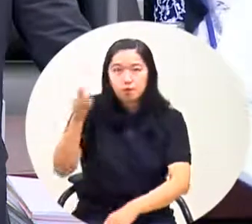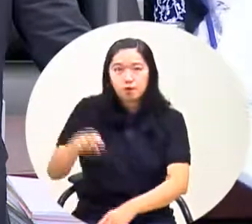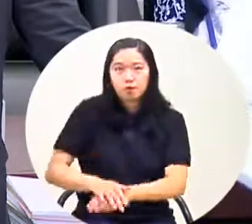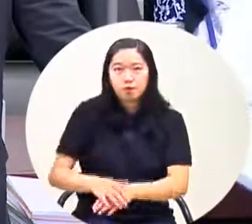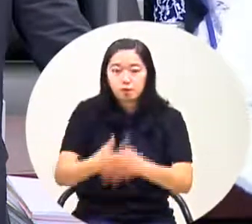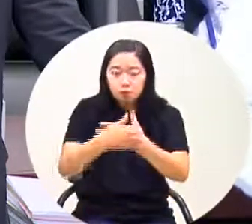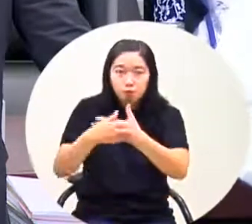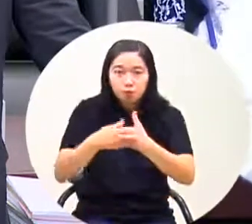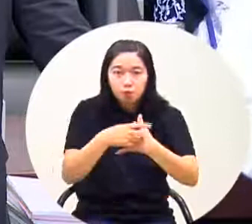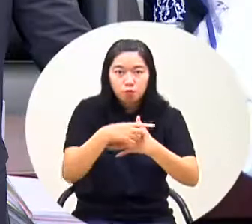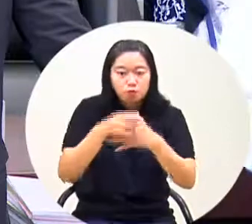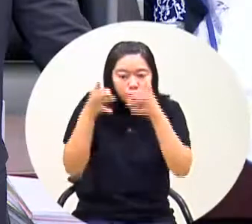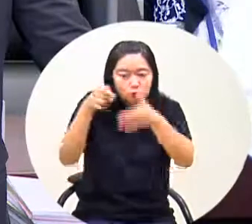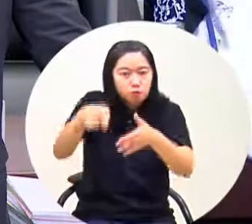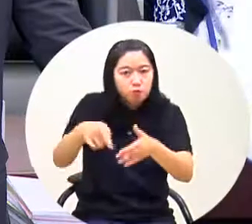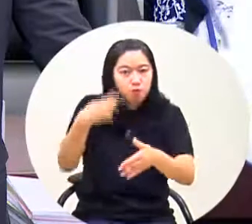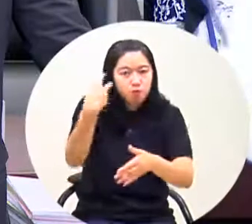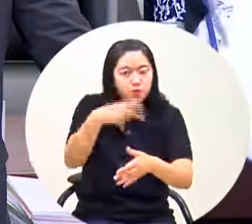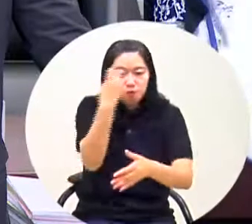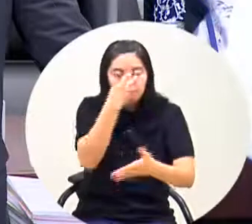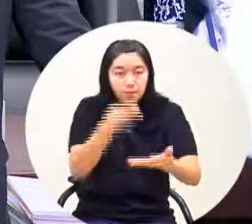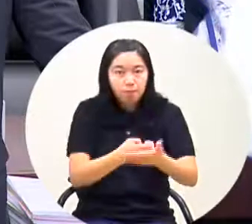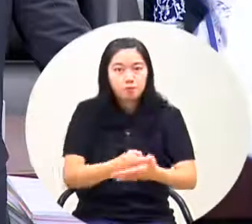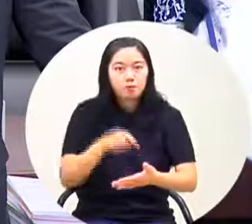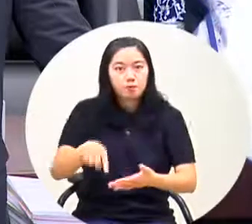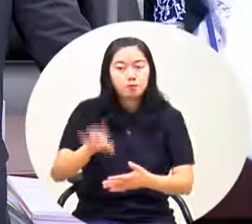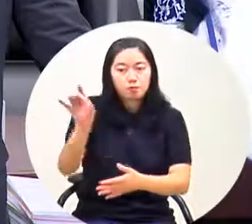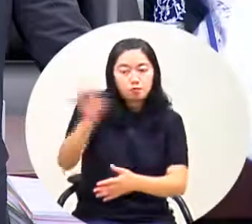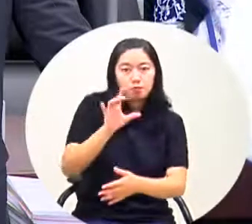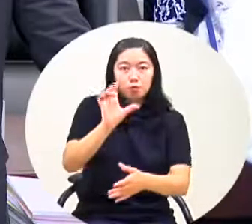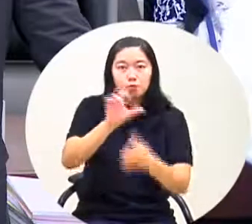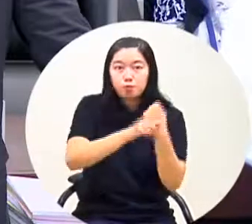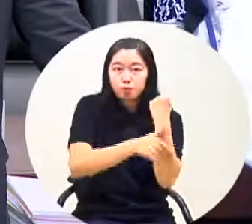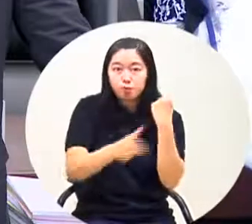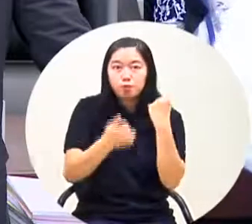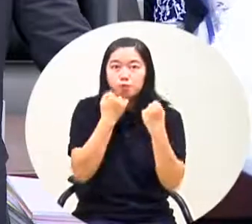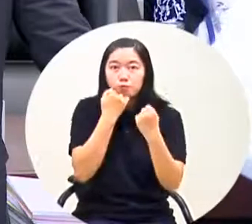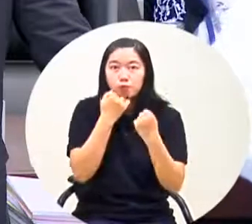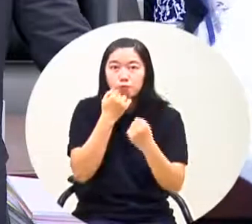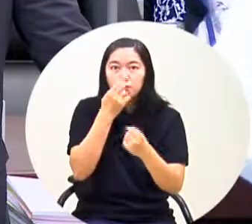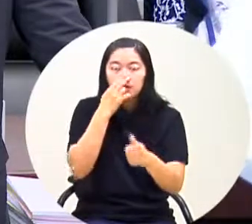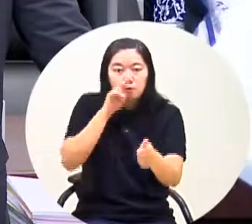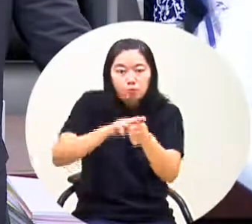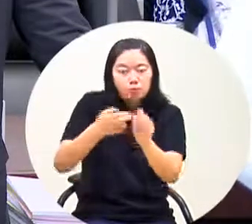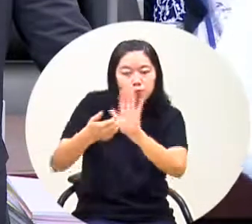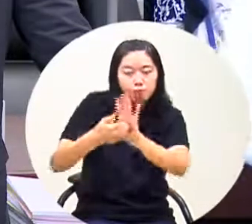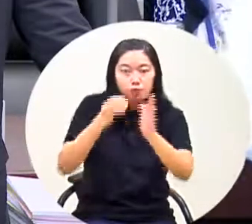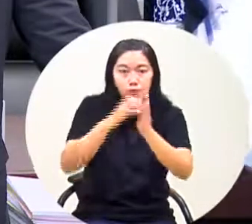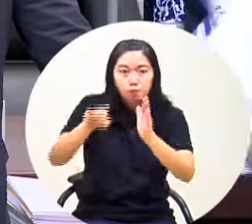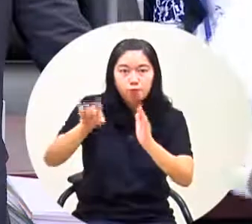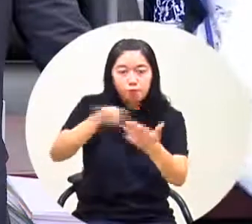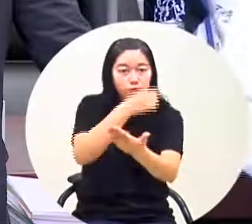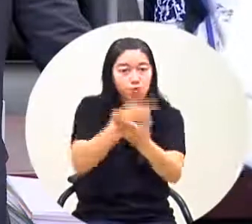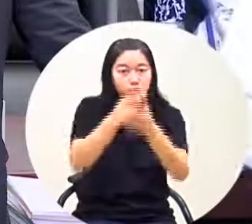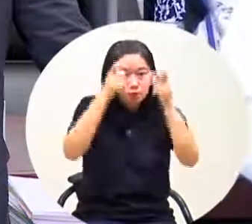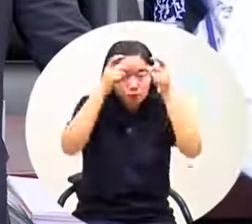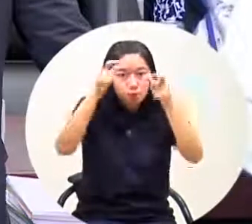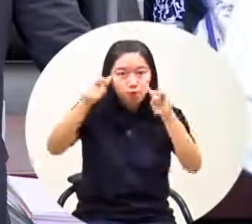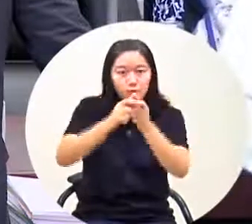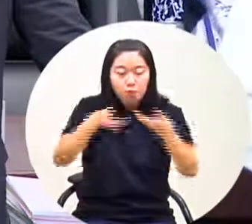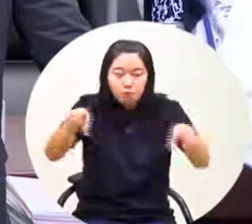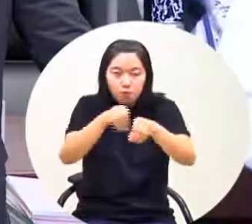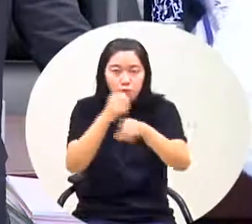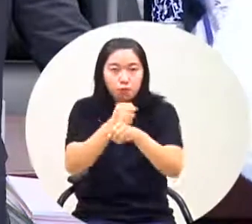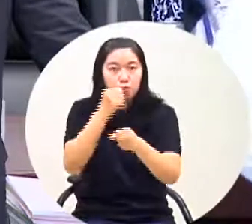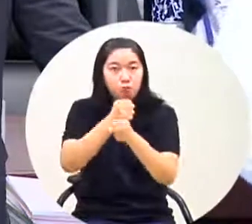部分可以再加强的部分。那透过这样的方式，毒防局可以把整个全高雄市的政策做一个统整性的一个处理之